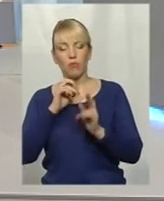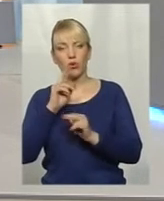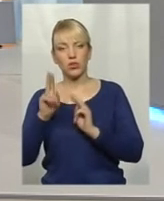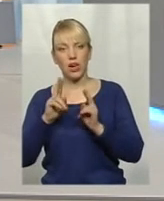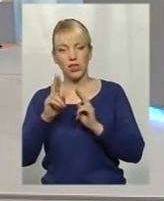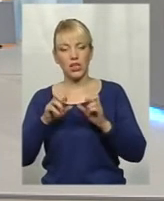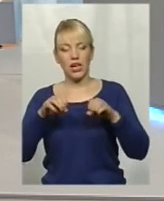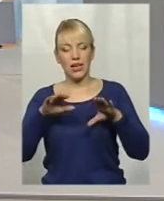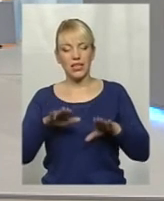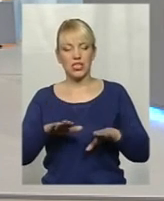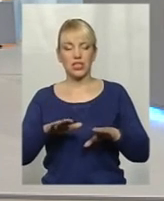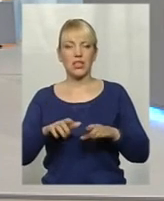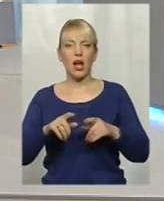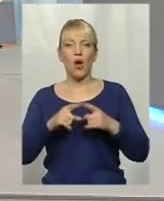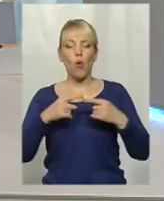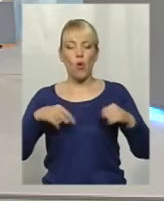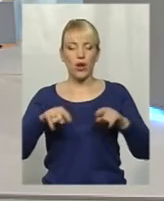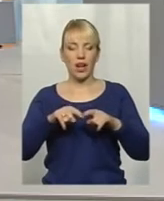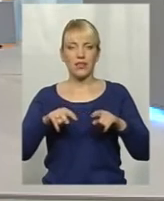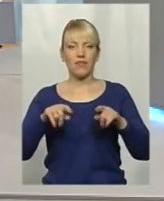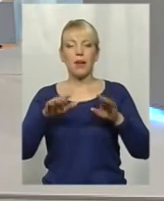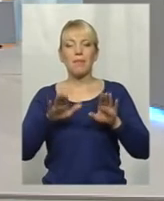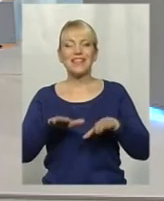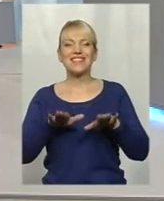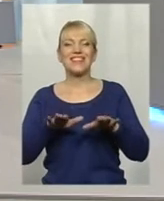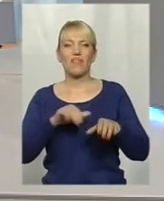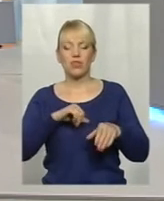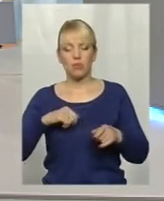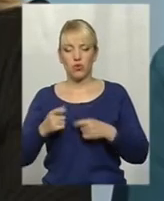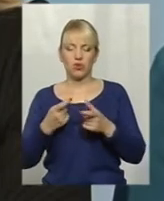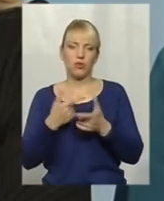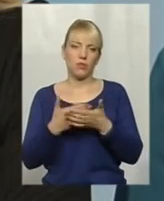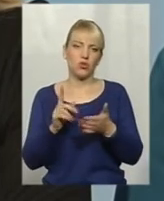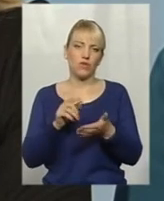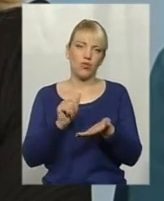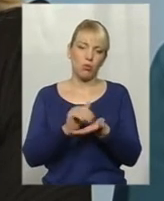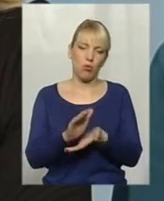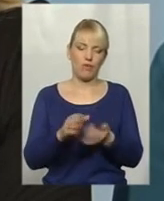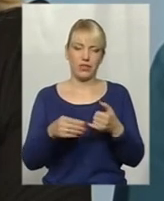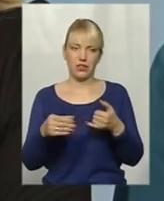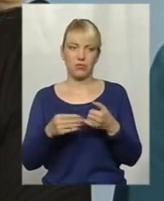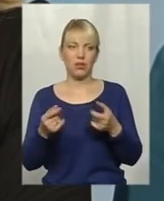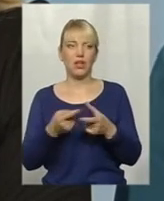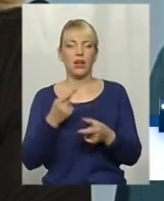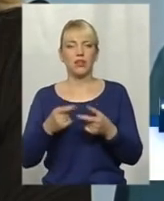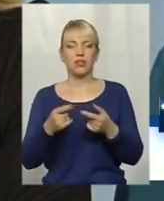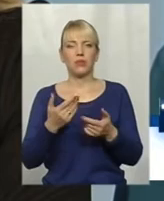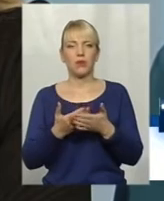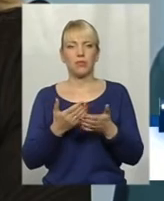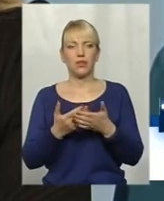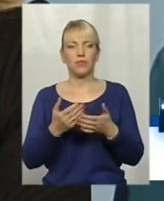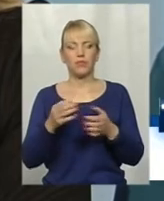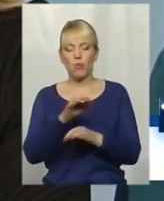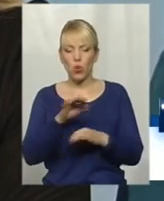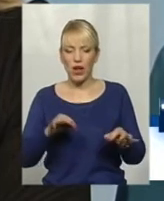рішень органів місцевого самоврядування чи органів влади щодо там відмови в наданні земельної ділянки, відмови в погодженні